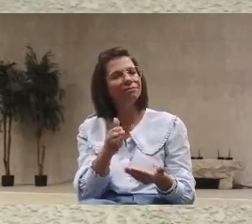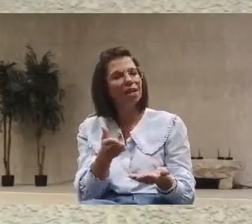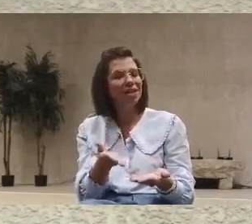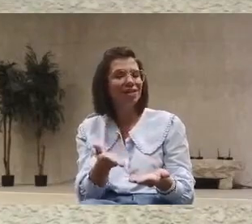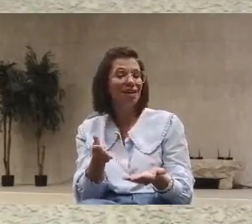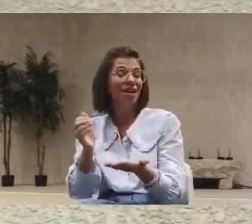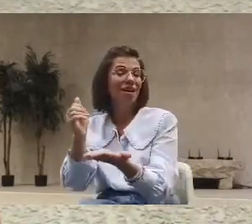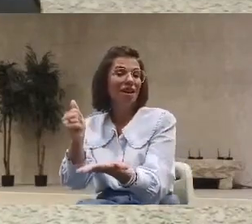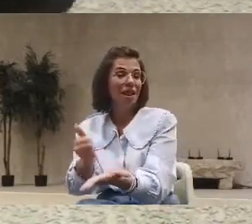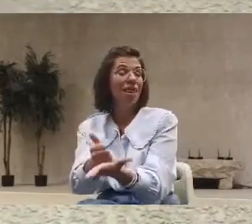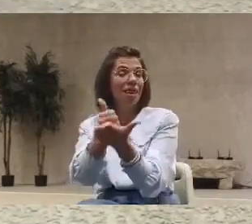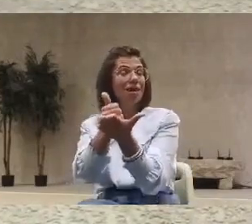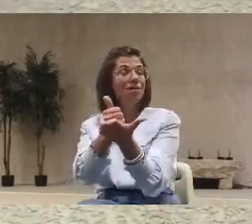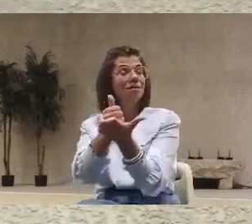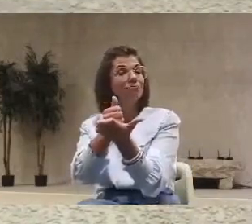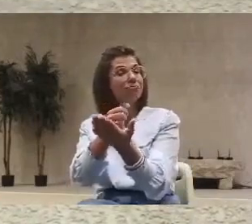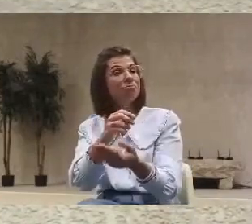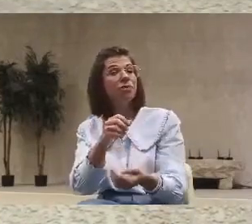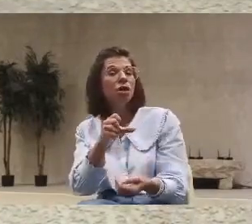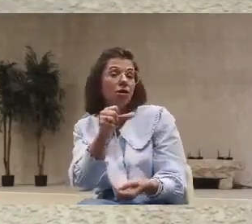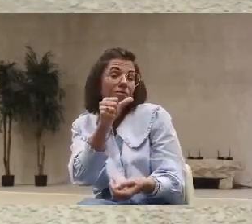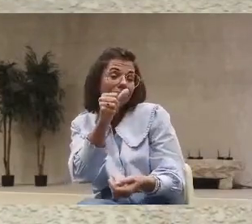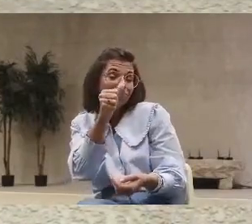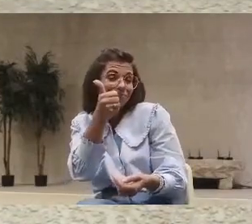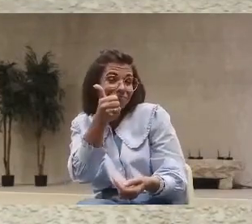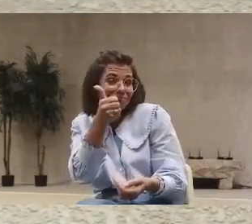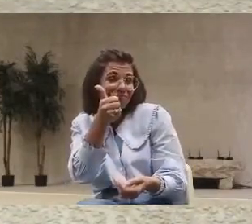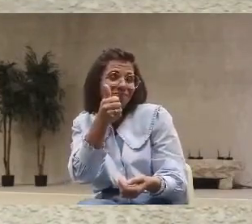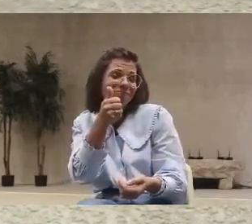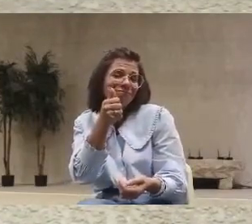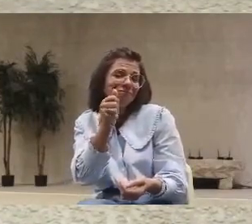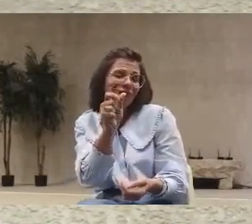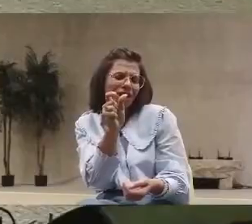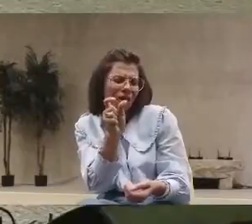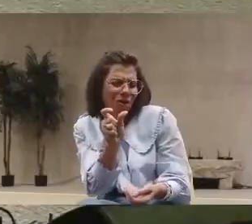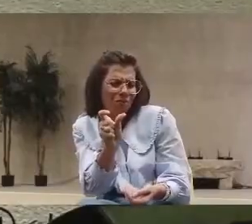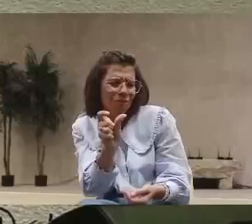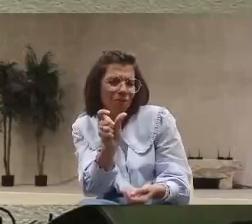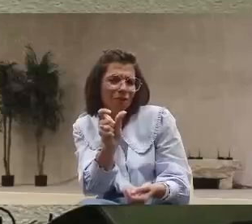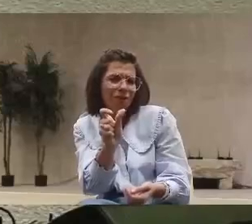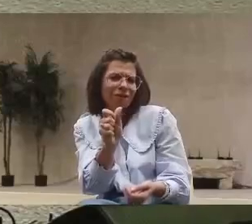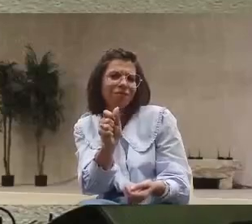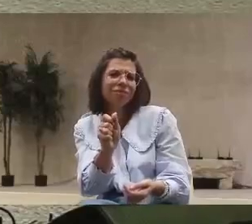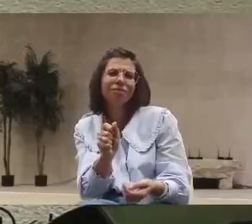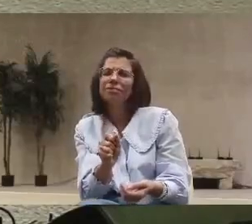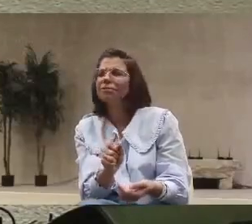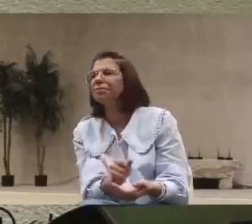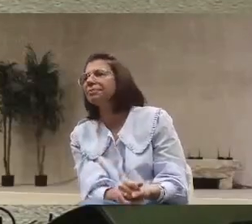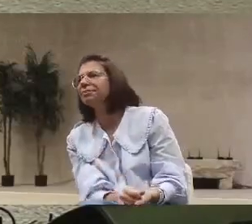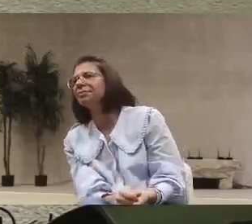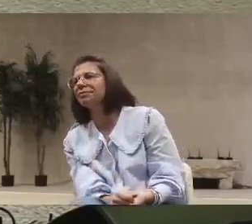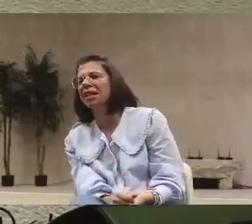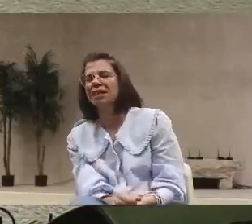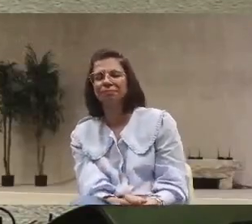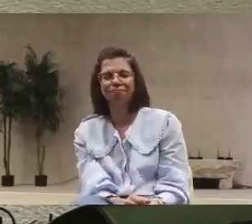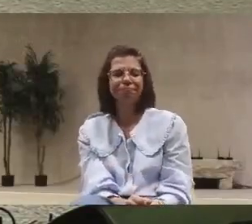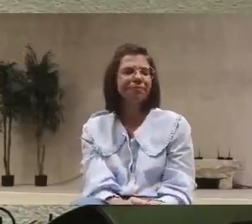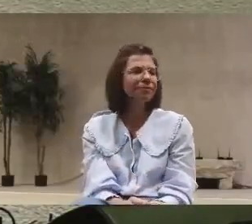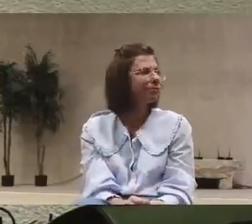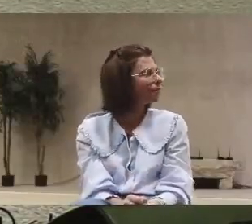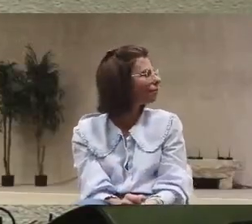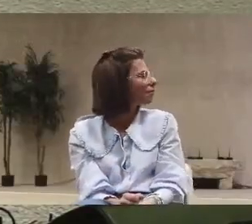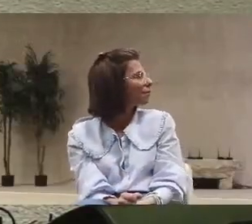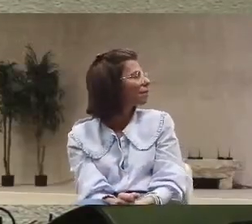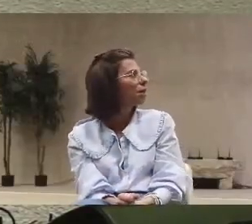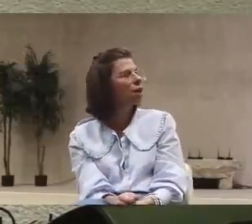malheureusement même les serviteurs de Dieu nous pouvons tomber dans le piège d'apporter parce qu'il semble que la